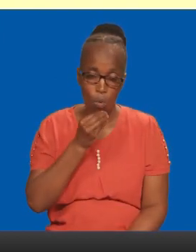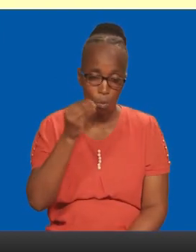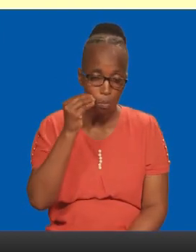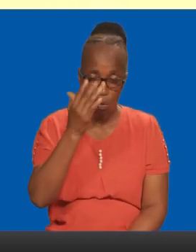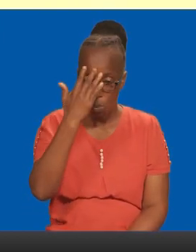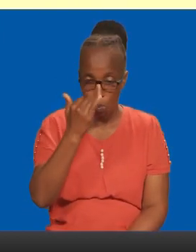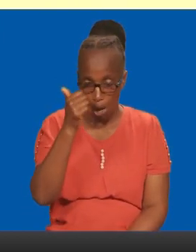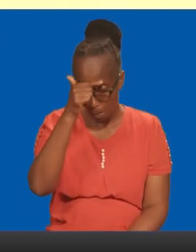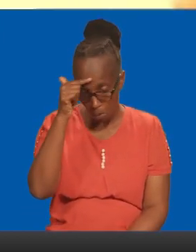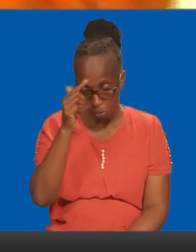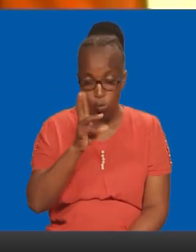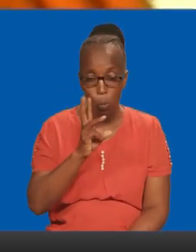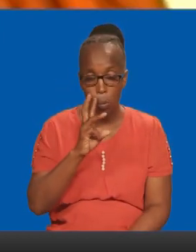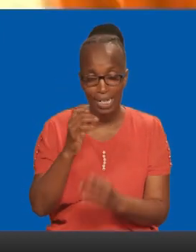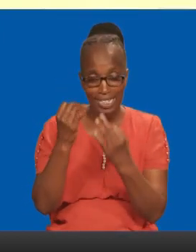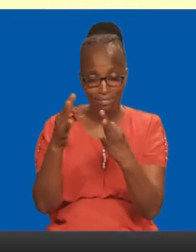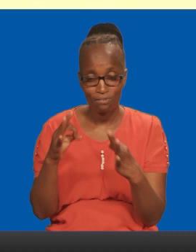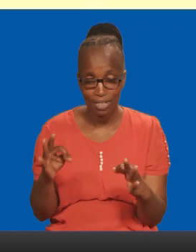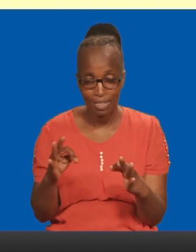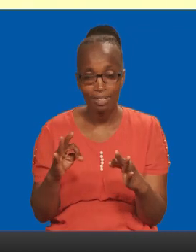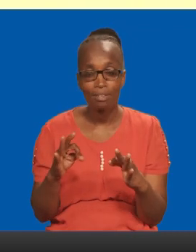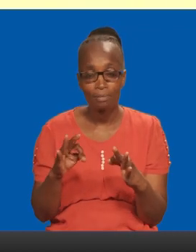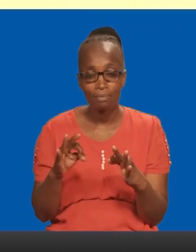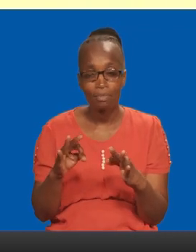yetu. Kwa maana maji ni ya bure.